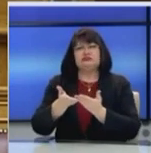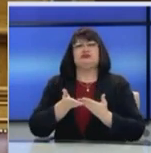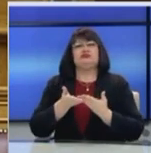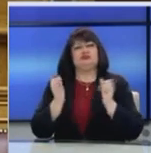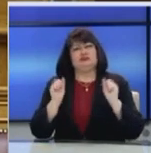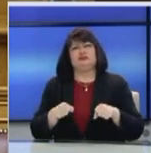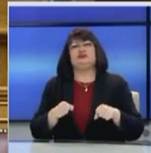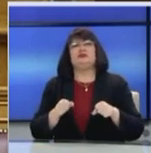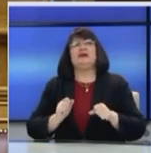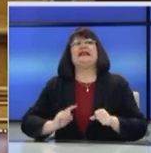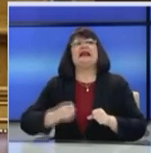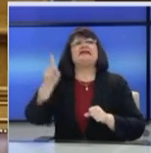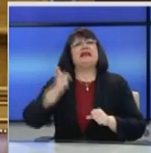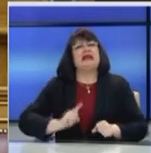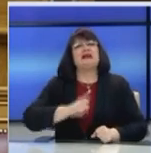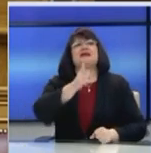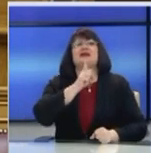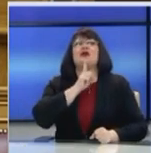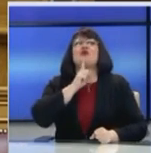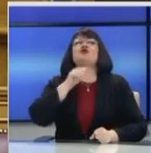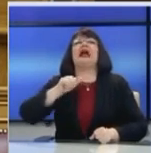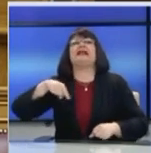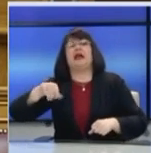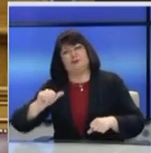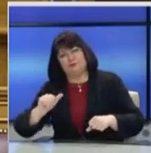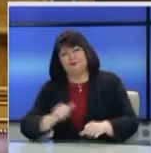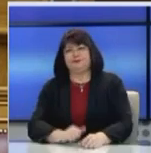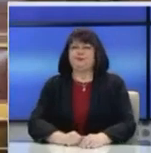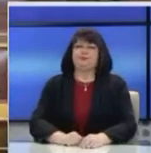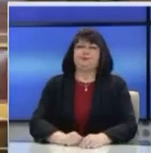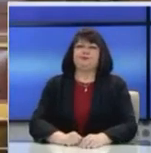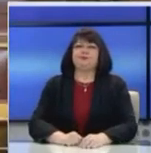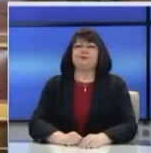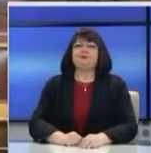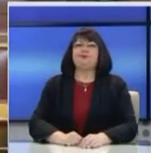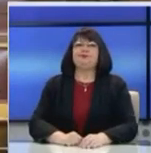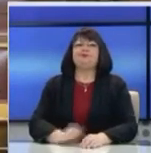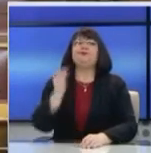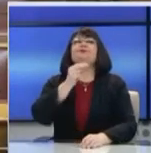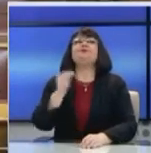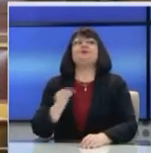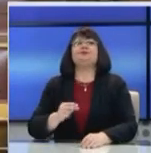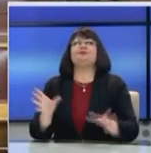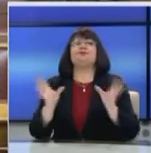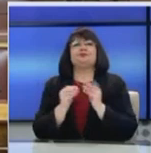την ταξιδιωτική αγορά, όπως η IATA. Έρχομαι τώρα στα θέματα